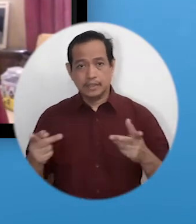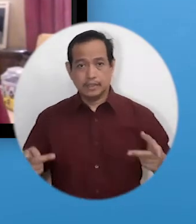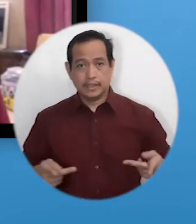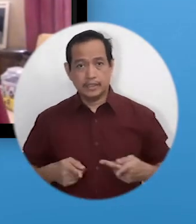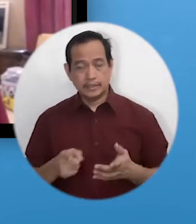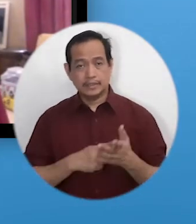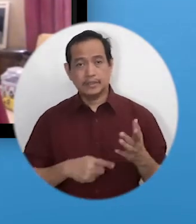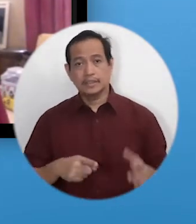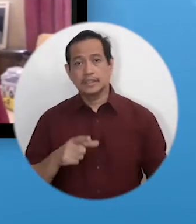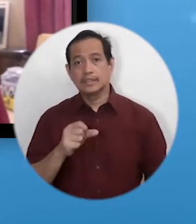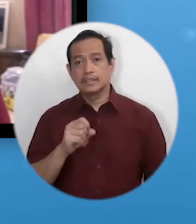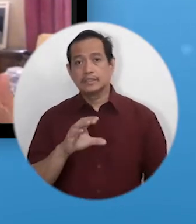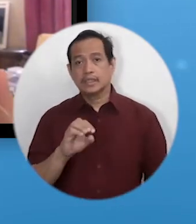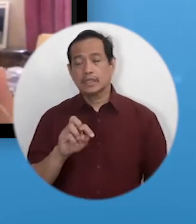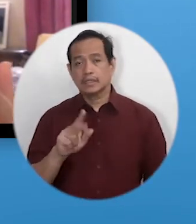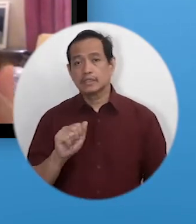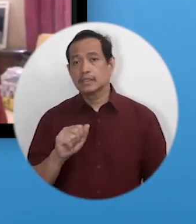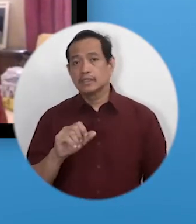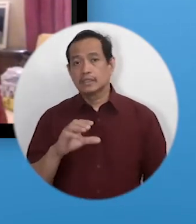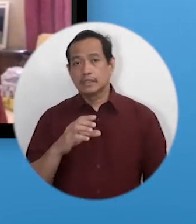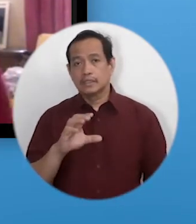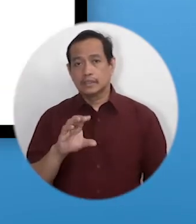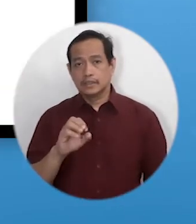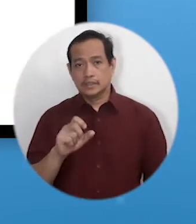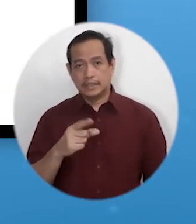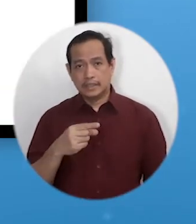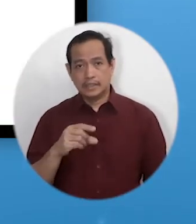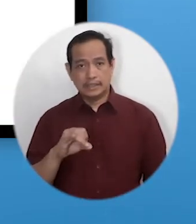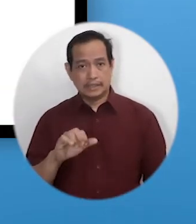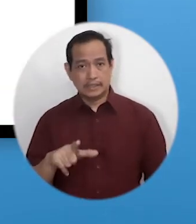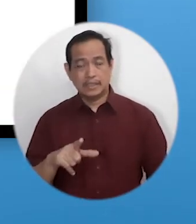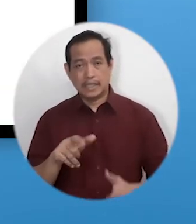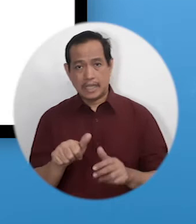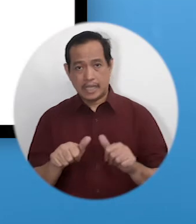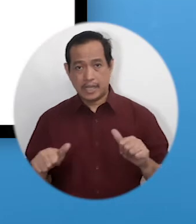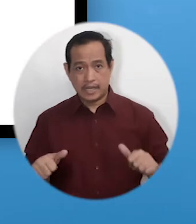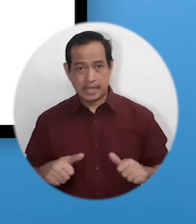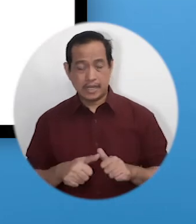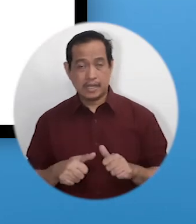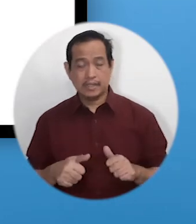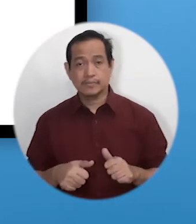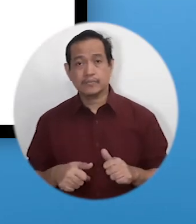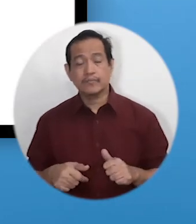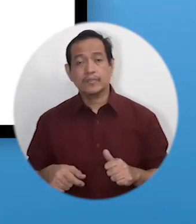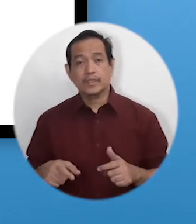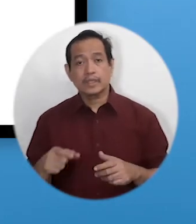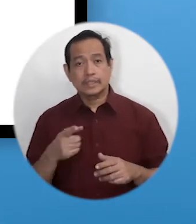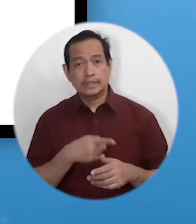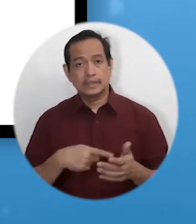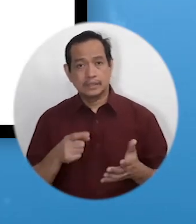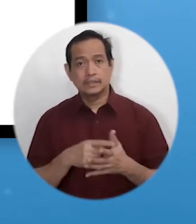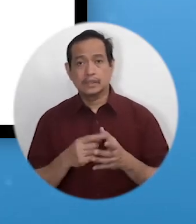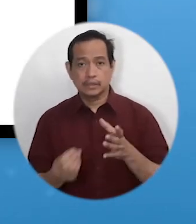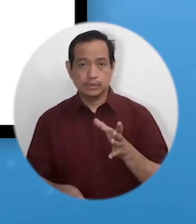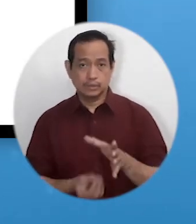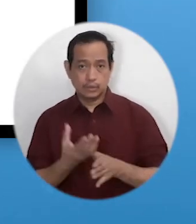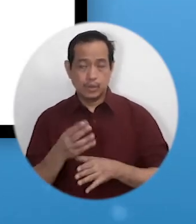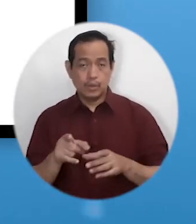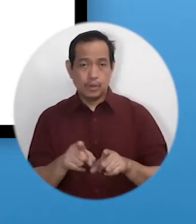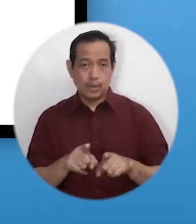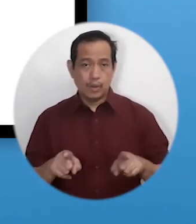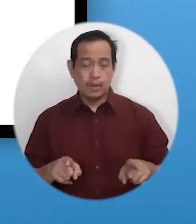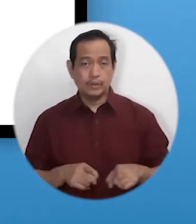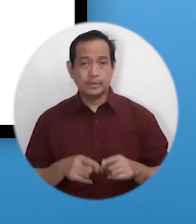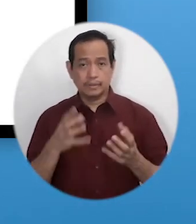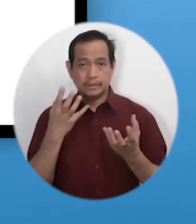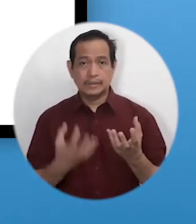another location is the sacrococcygeal area. So, you call that the bungkog. So, pwede din lumaki